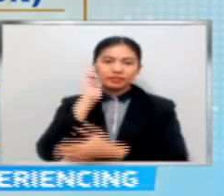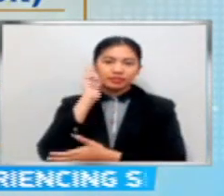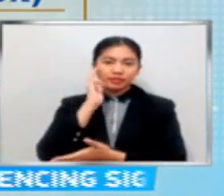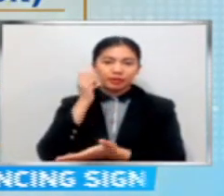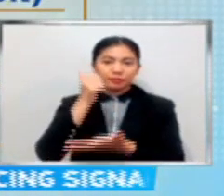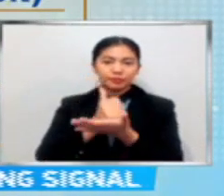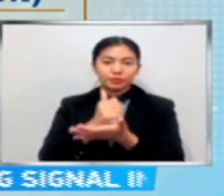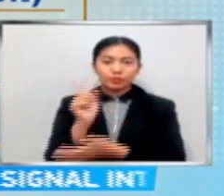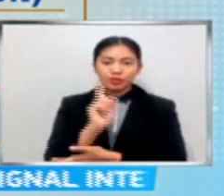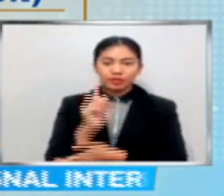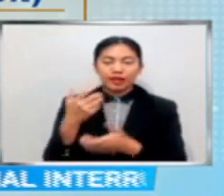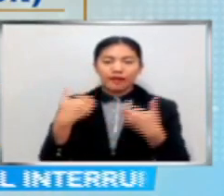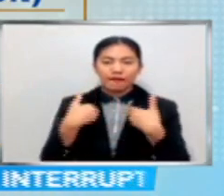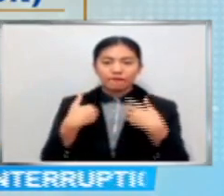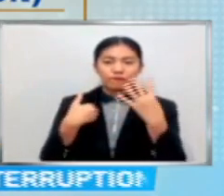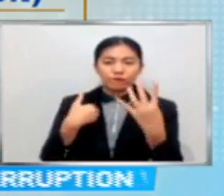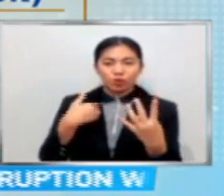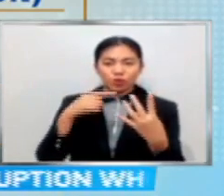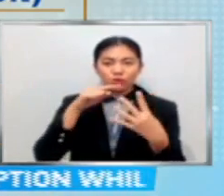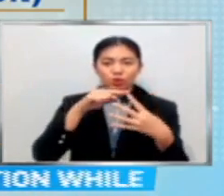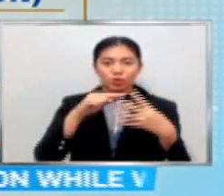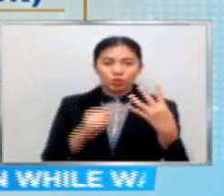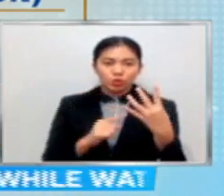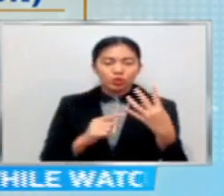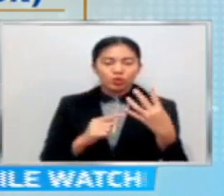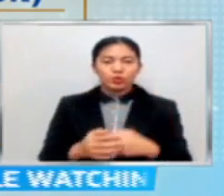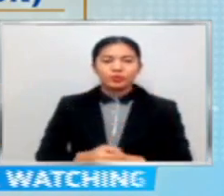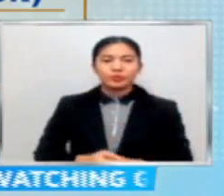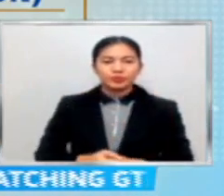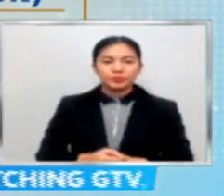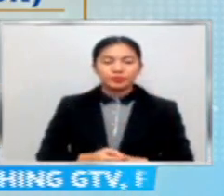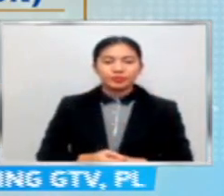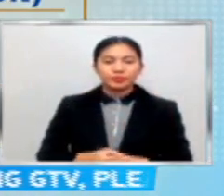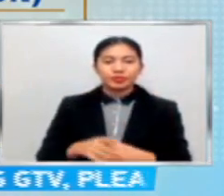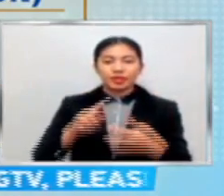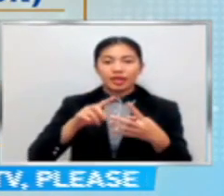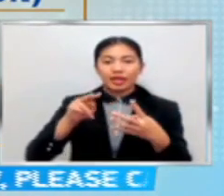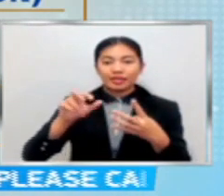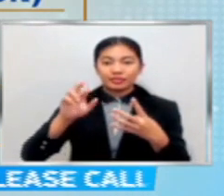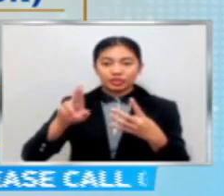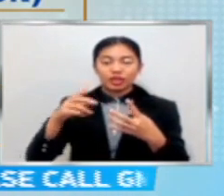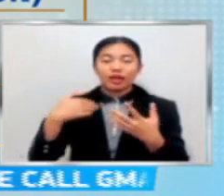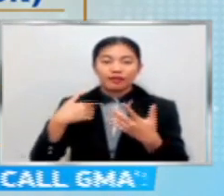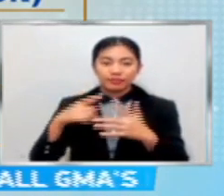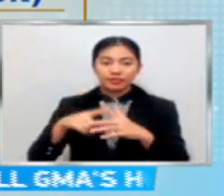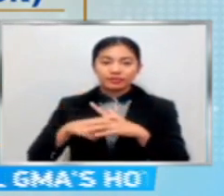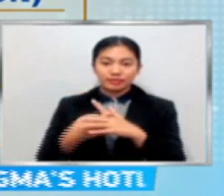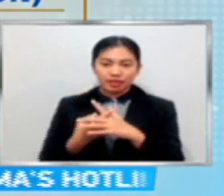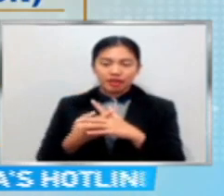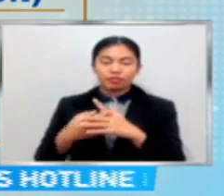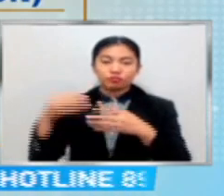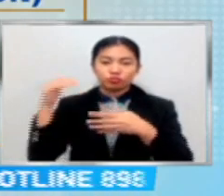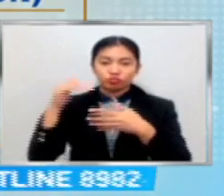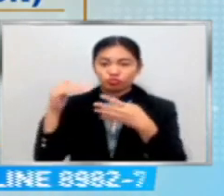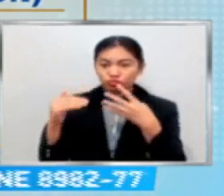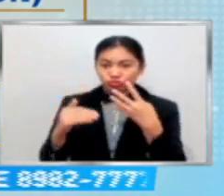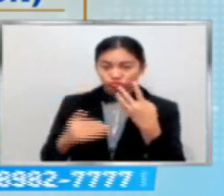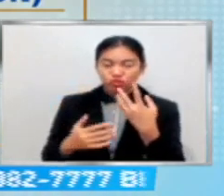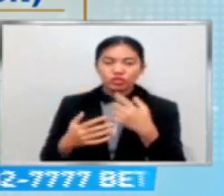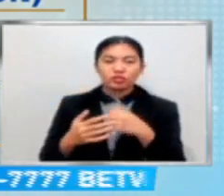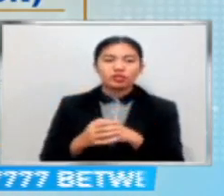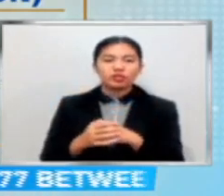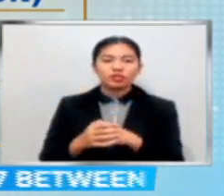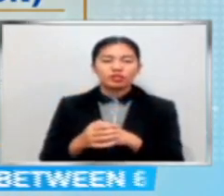sa apat na phase ang pagpapatupad nito. Bukod sa NCR na unang nagpatupad nito bilang pilot region, kasama rin sa phase 1